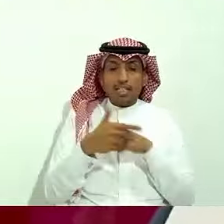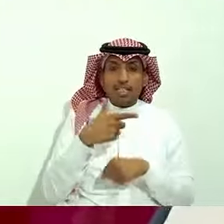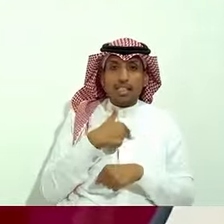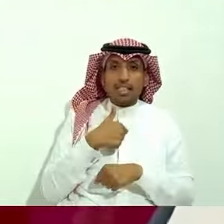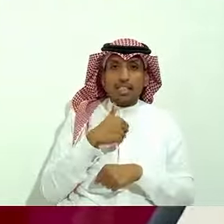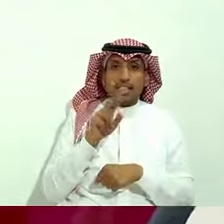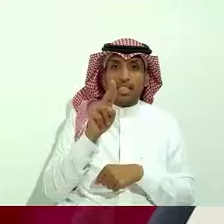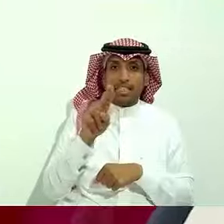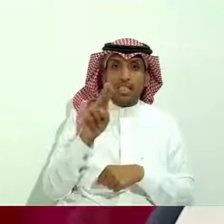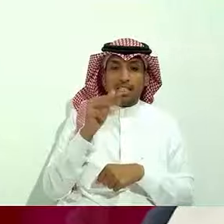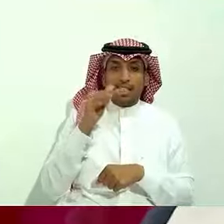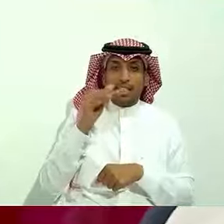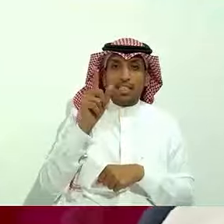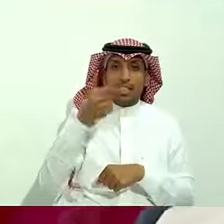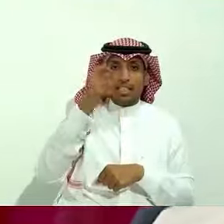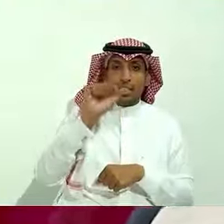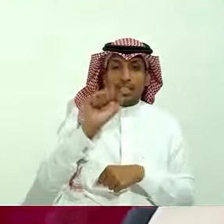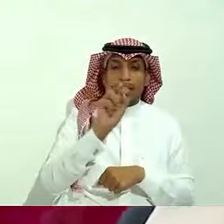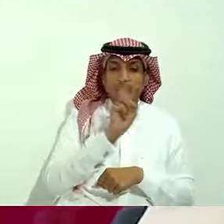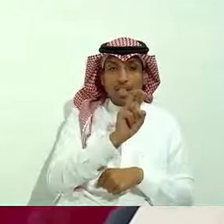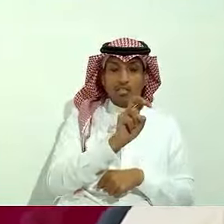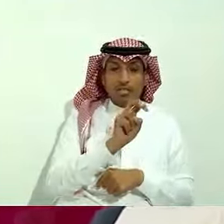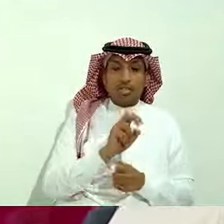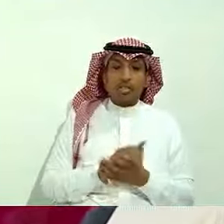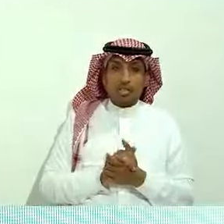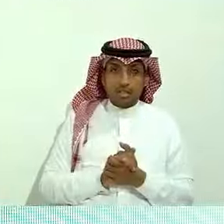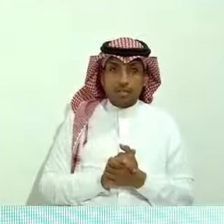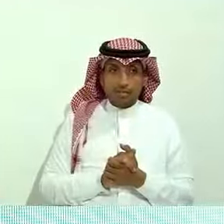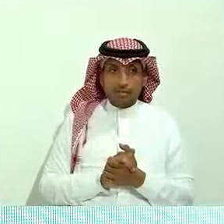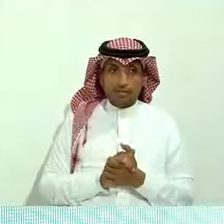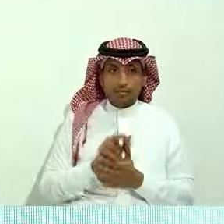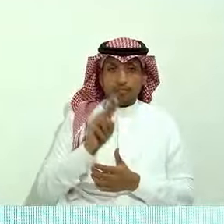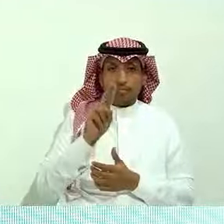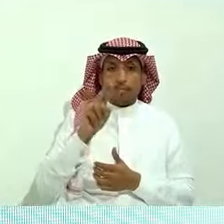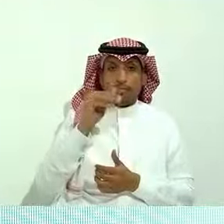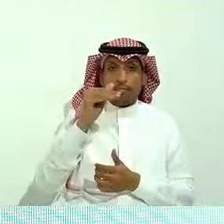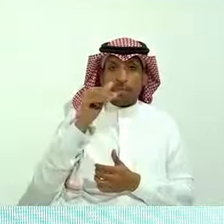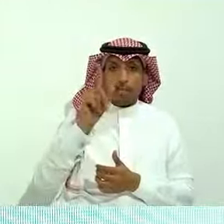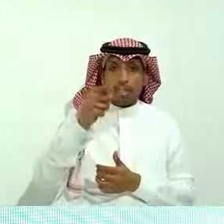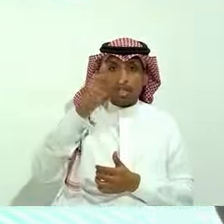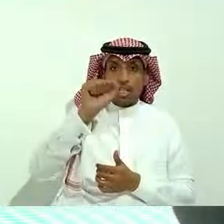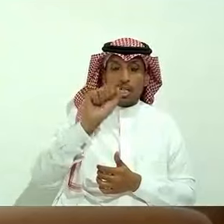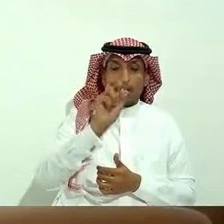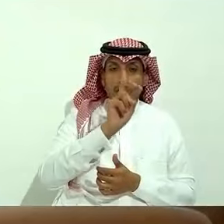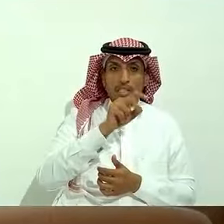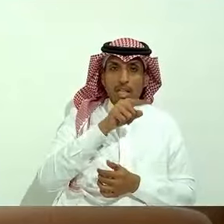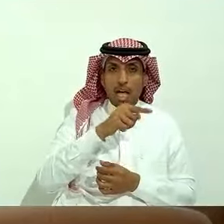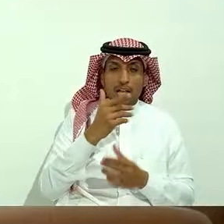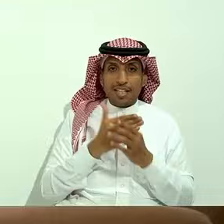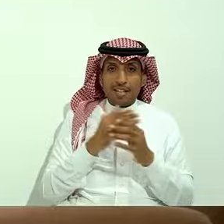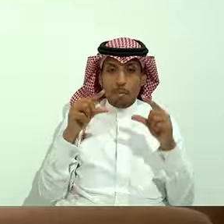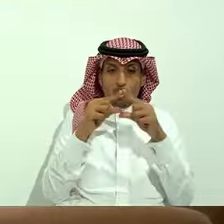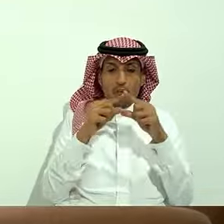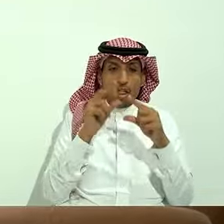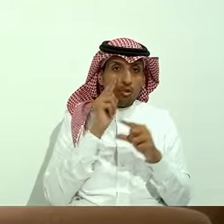اسمه تخراصة، وهذا كمان جداً يؤثر بالاستدامة. التخراصة استخدمت، هي القطعة المثلثة هذه اللي